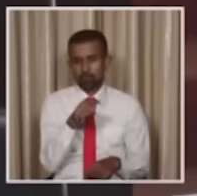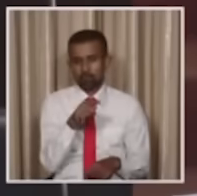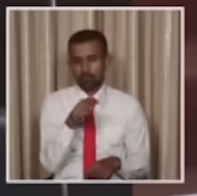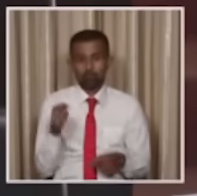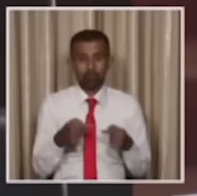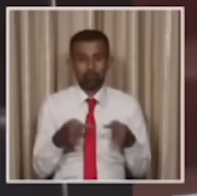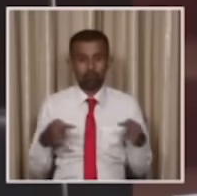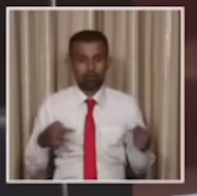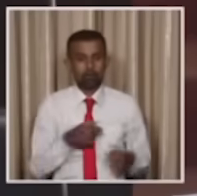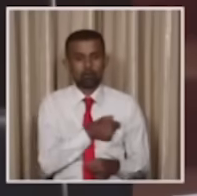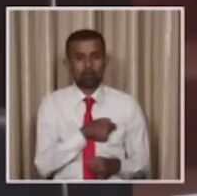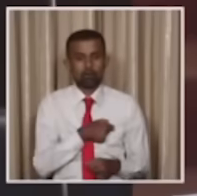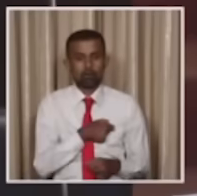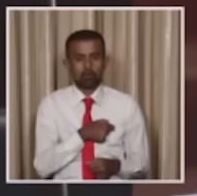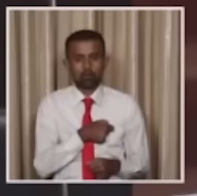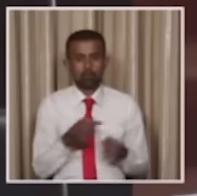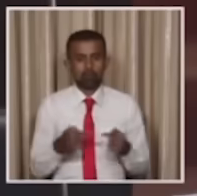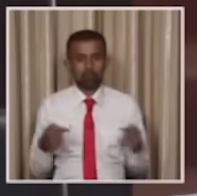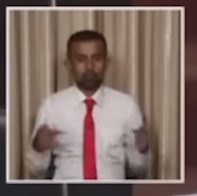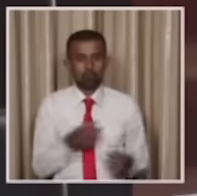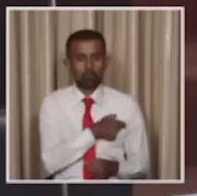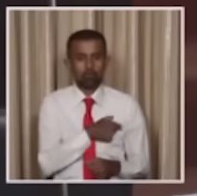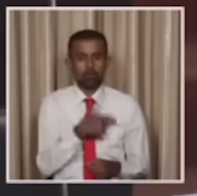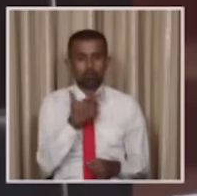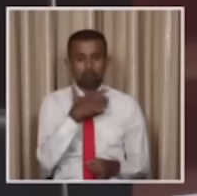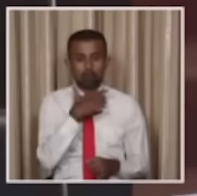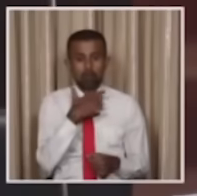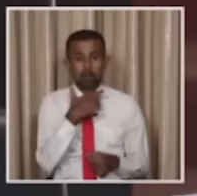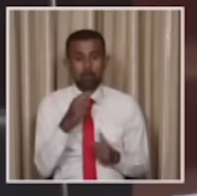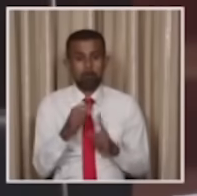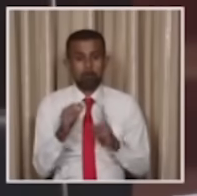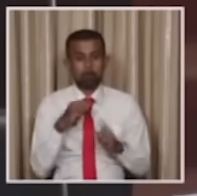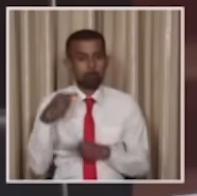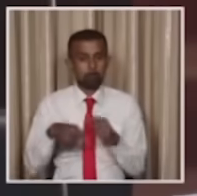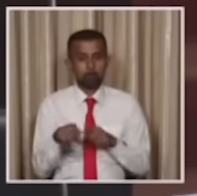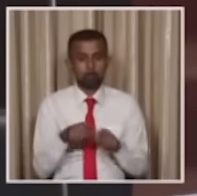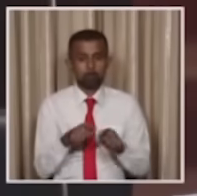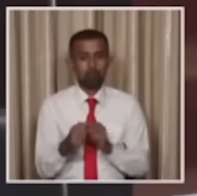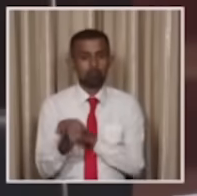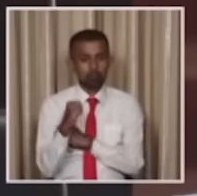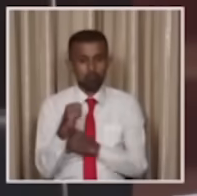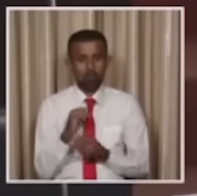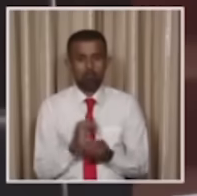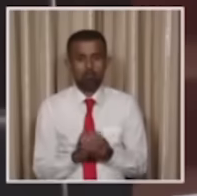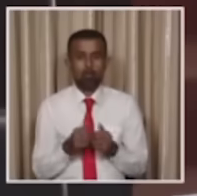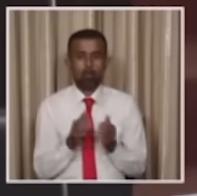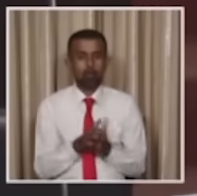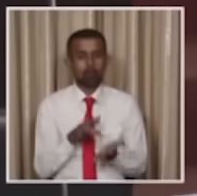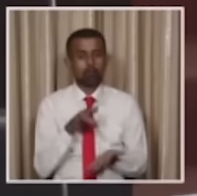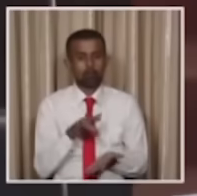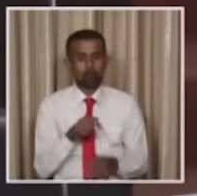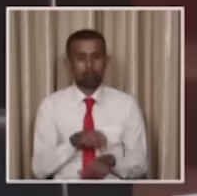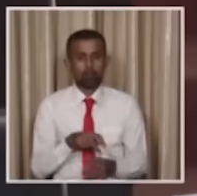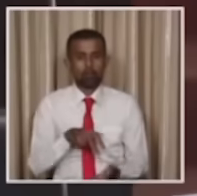විපක්ෂ නායක. විපක්ෂ නායකට බ්‍රිතාන්‍ය පාර්ලිමේන්තු සම්ප්‍රදාය අනුව යම්ම බලතල තියෙනවා. ඕනම වෙලාවක ඕනම